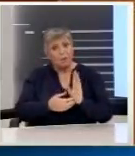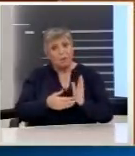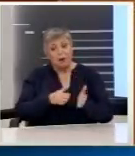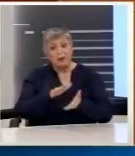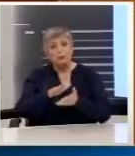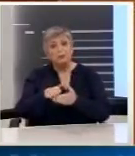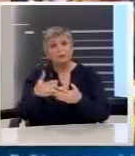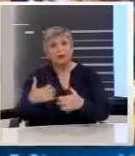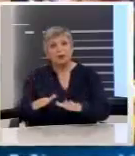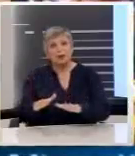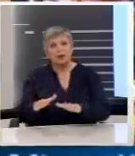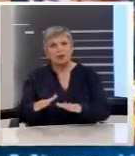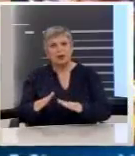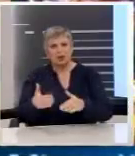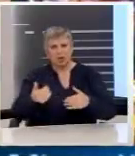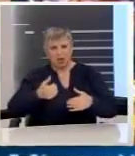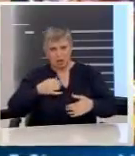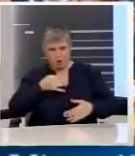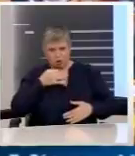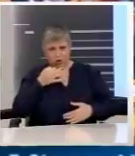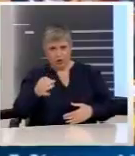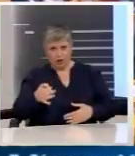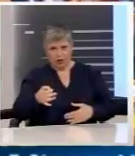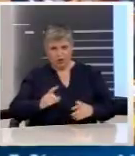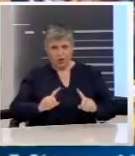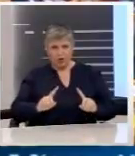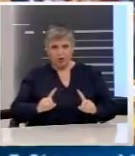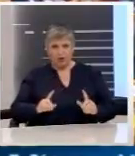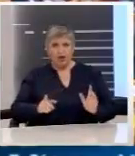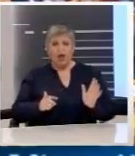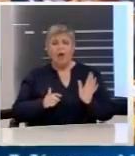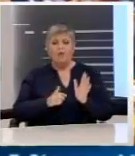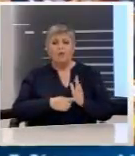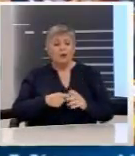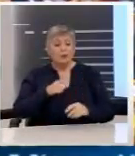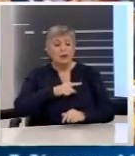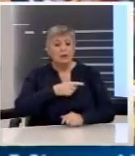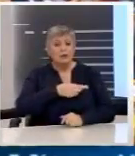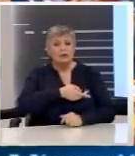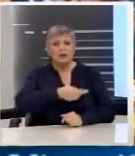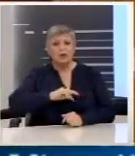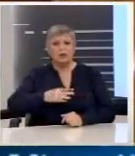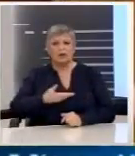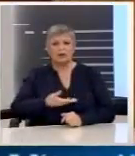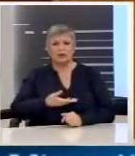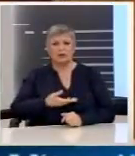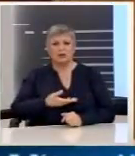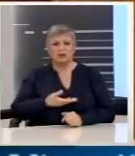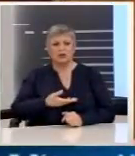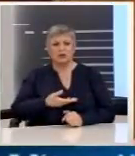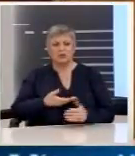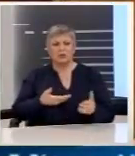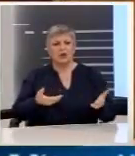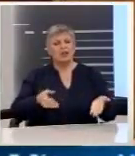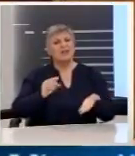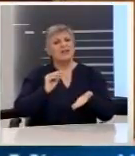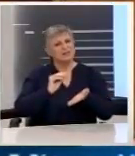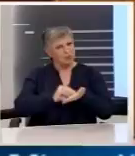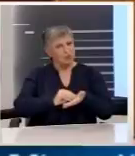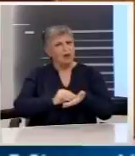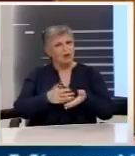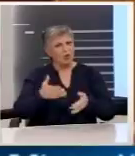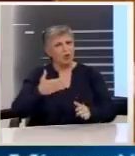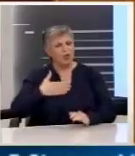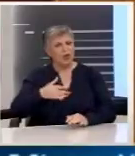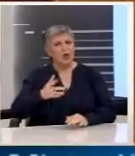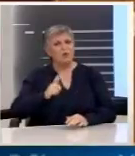λέω εγώ. Επομένως πρέπει να απαντήσετε από αυτό. Και να απαντήσετε για κάτι ακόμα.